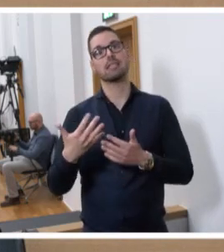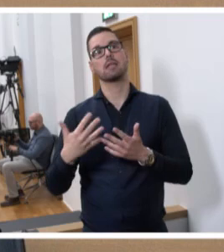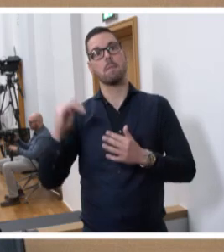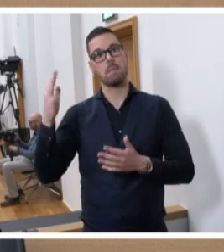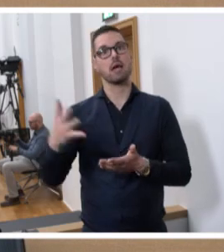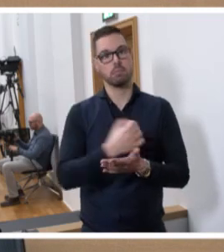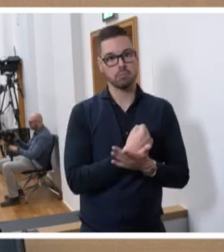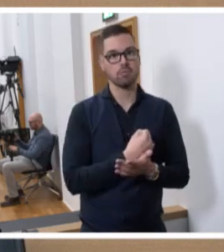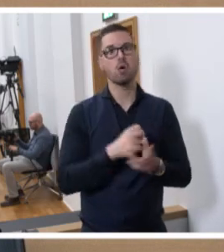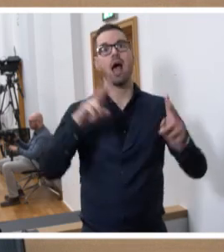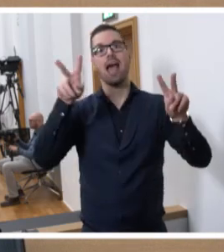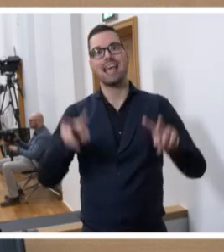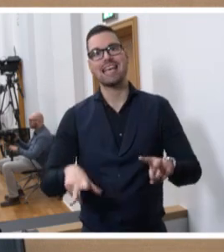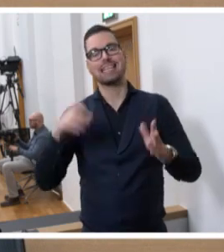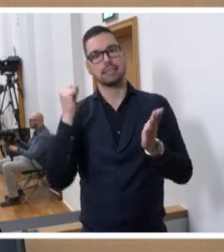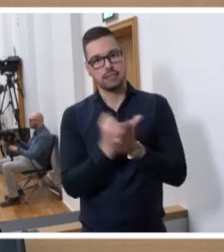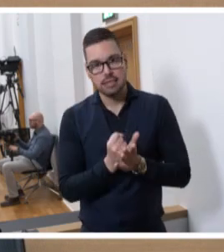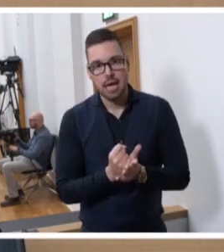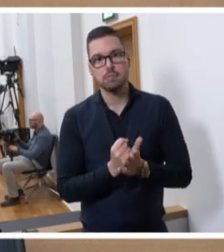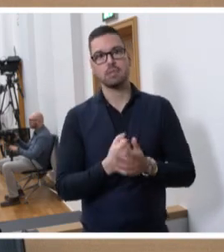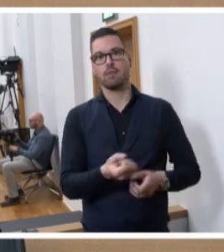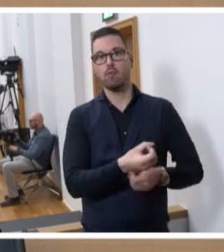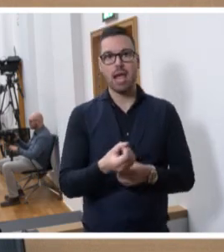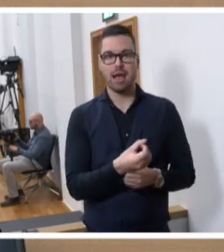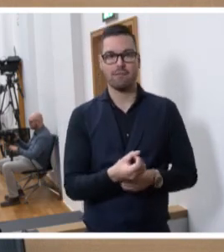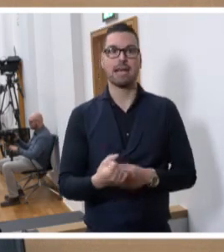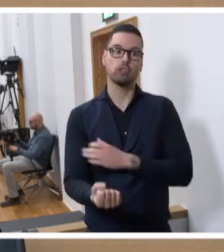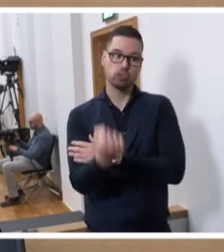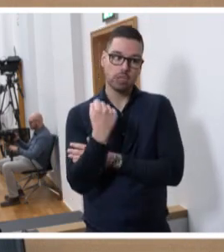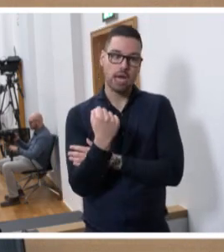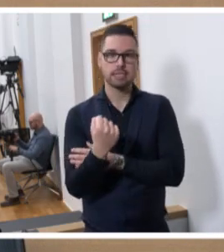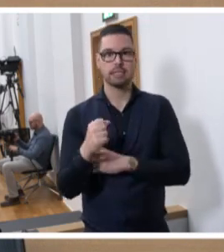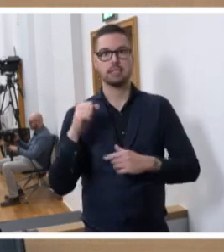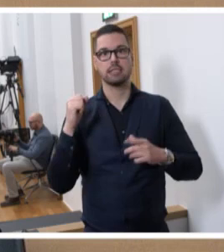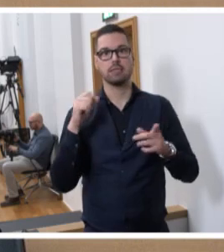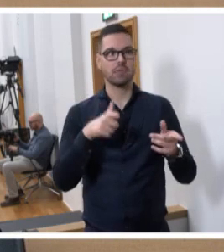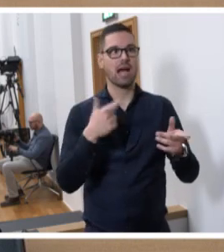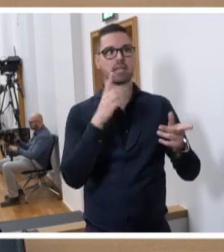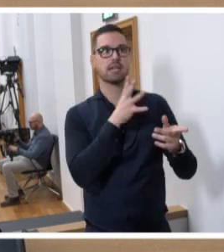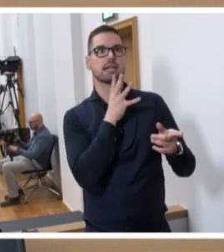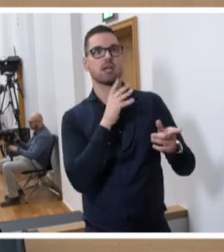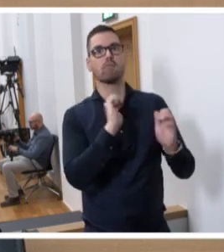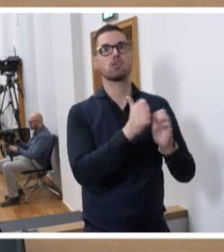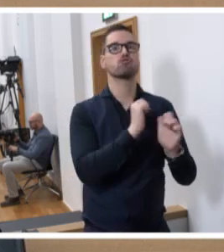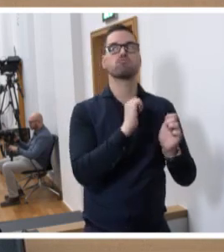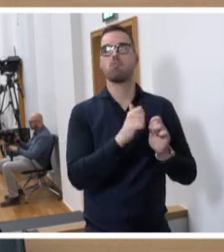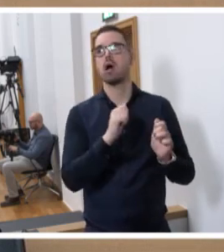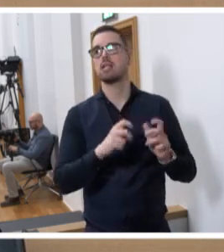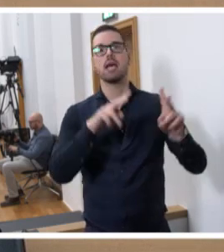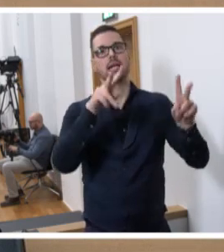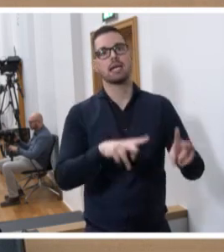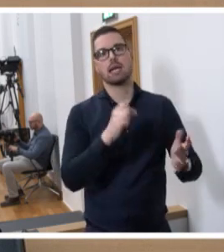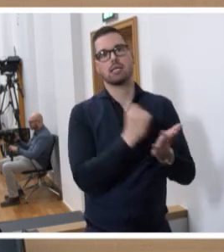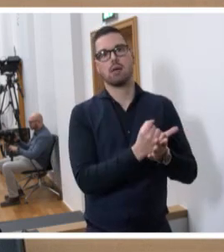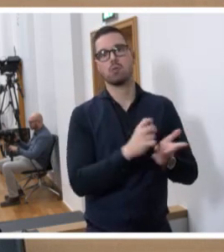das um das Ehrenamt der Feuerwehr an der Stelle zu stärken sie reden an der einstelle beim Sport rum das Ehrenamt zu stärken